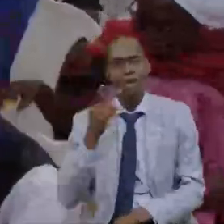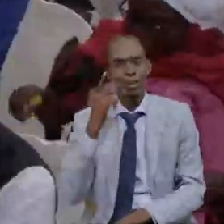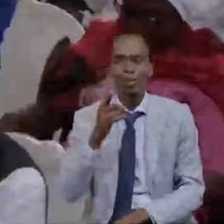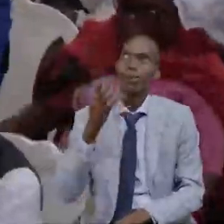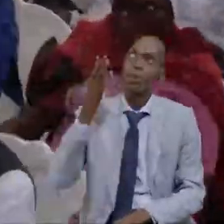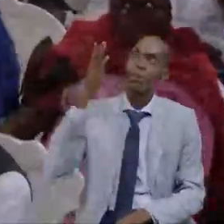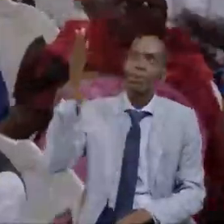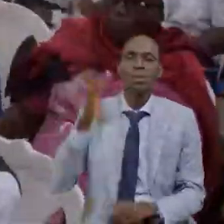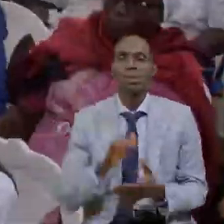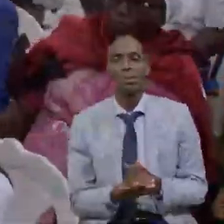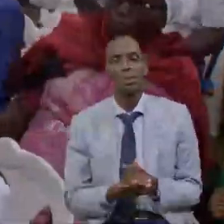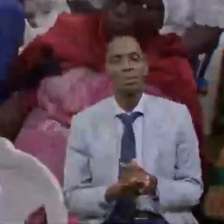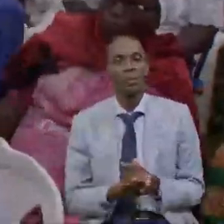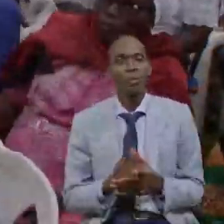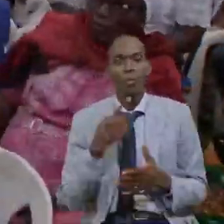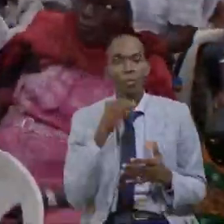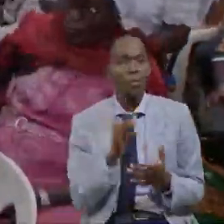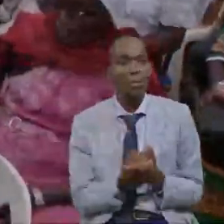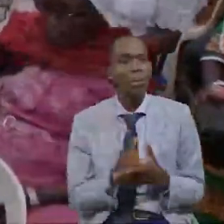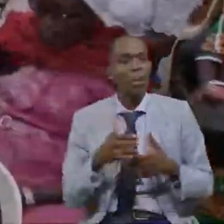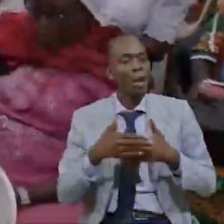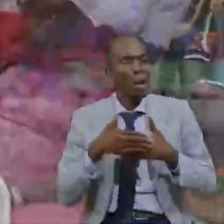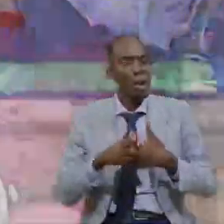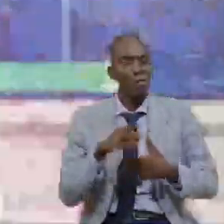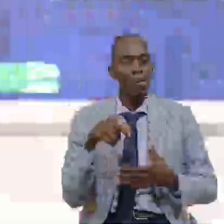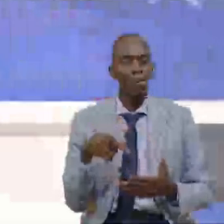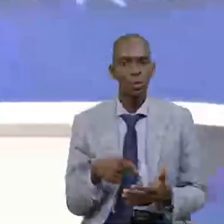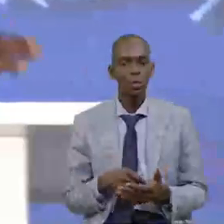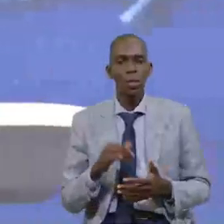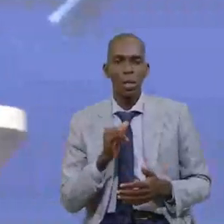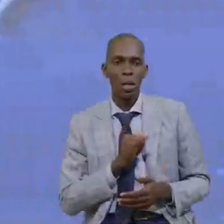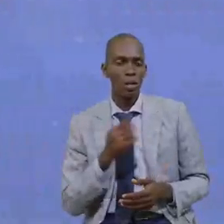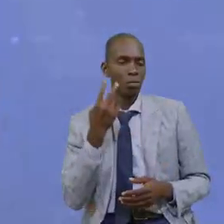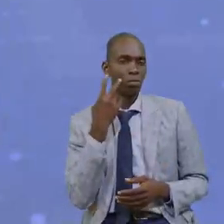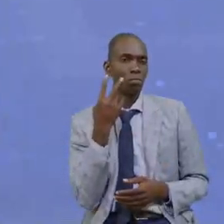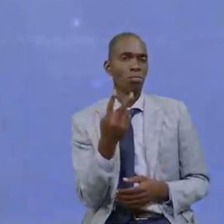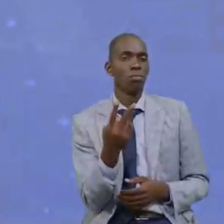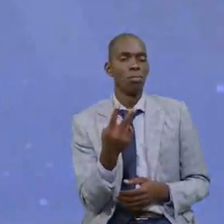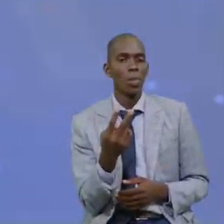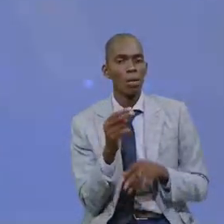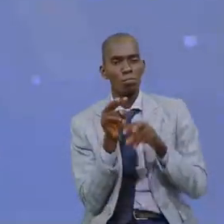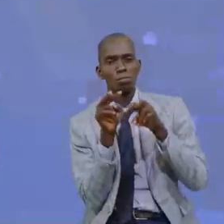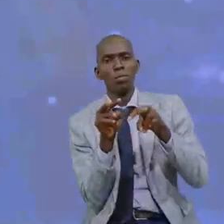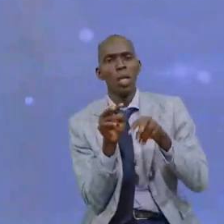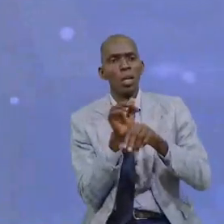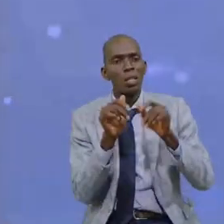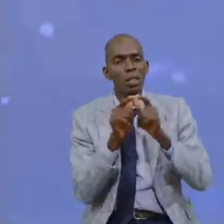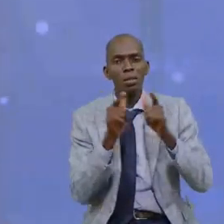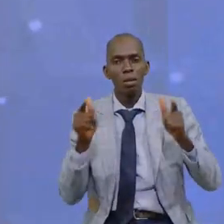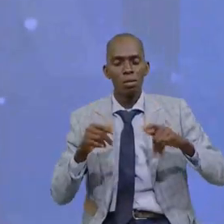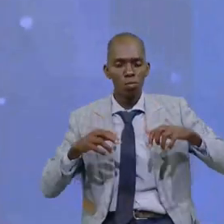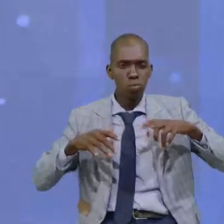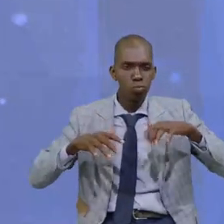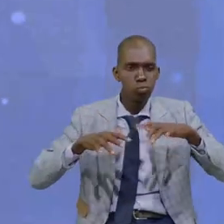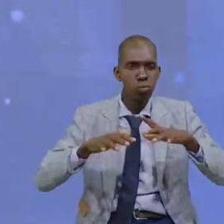là-bas. Il dit, après cela, je regardais et voici, il y